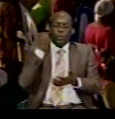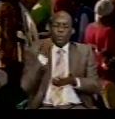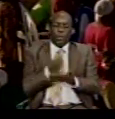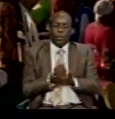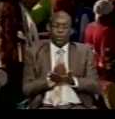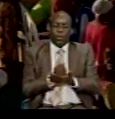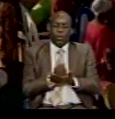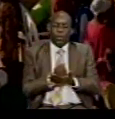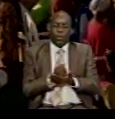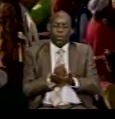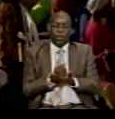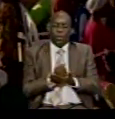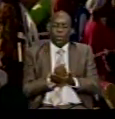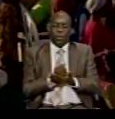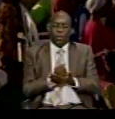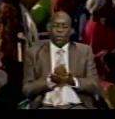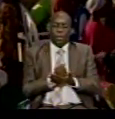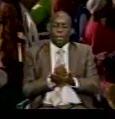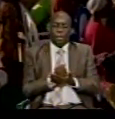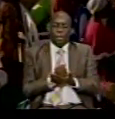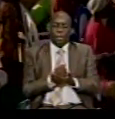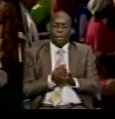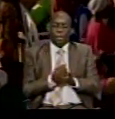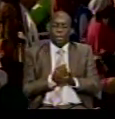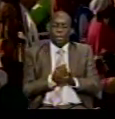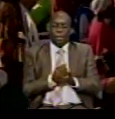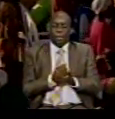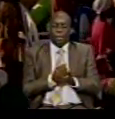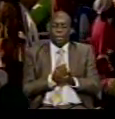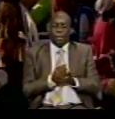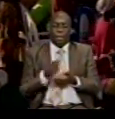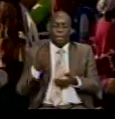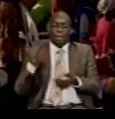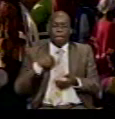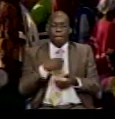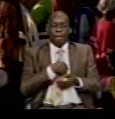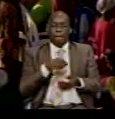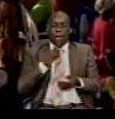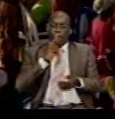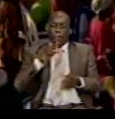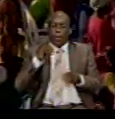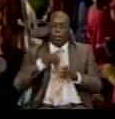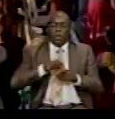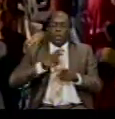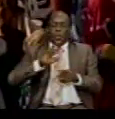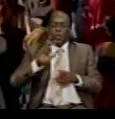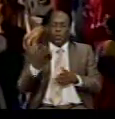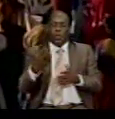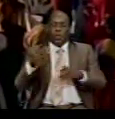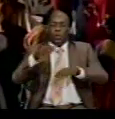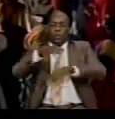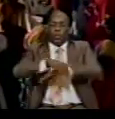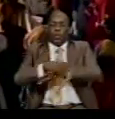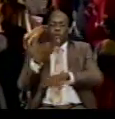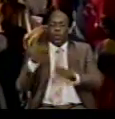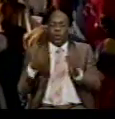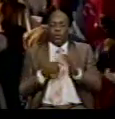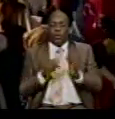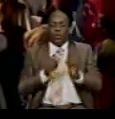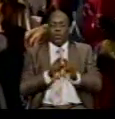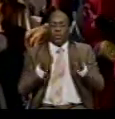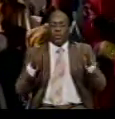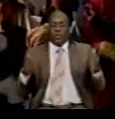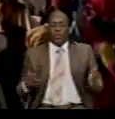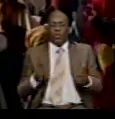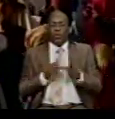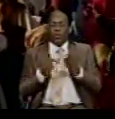Amen. Amen. We are in the third night of this great program. Nous sommes à la troisième nuit de